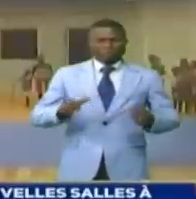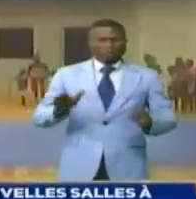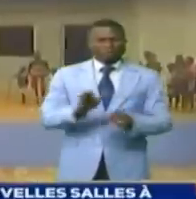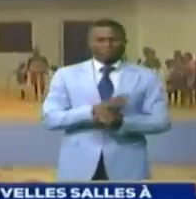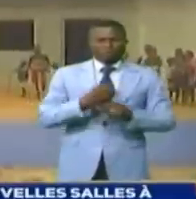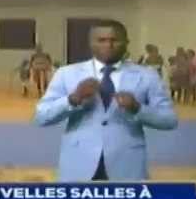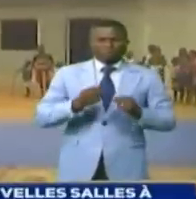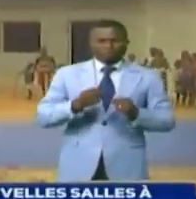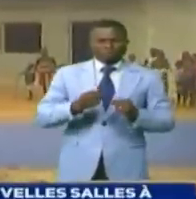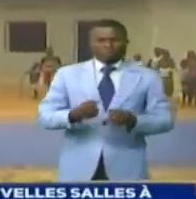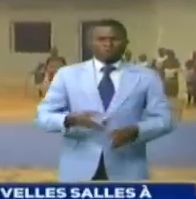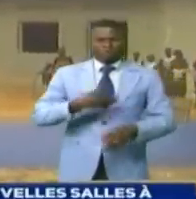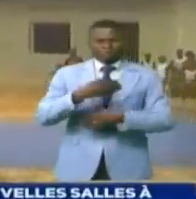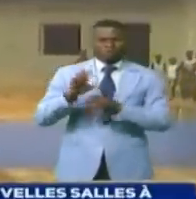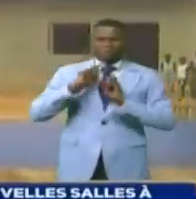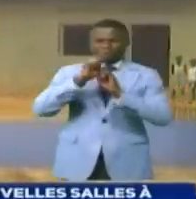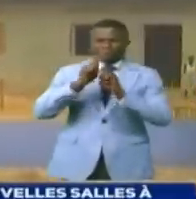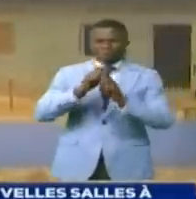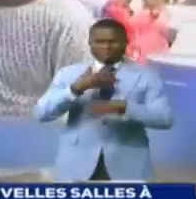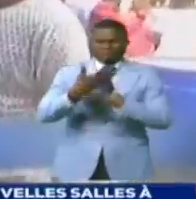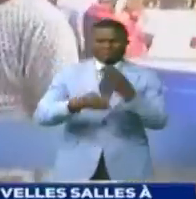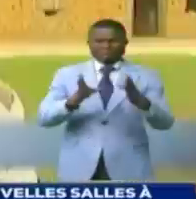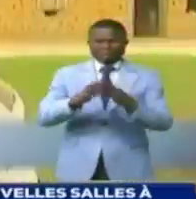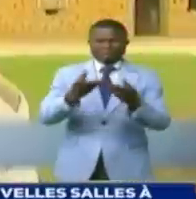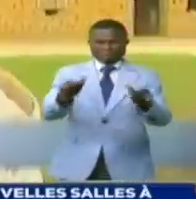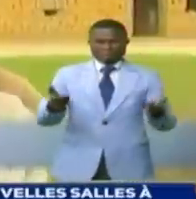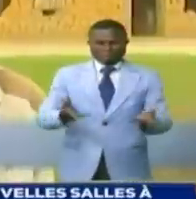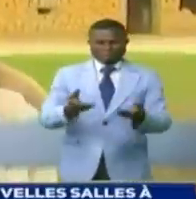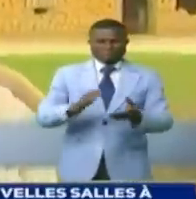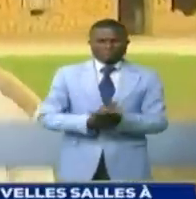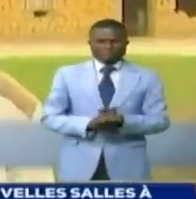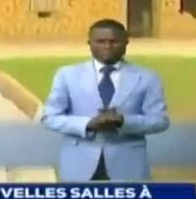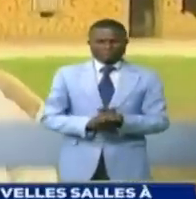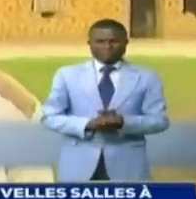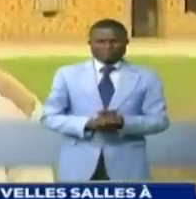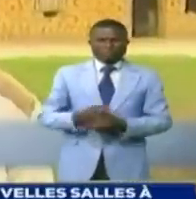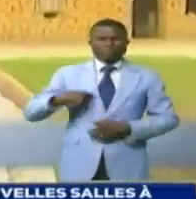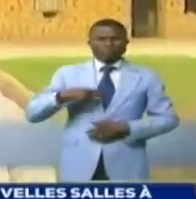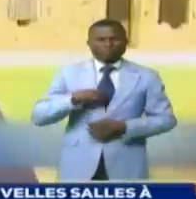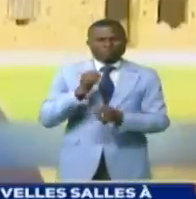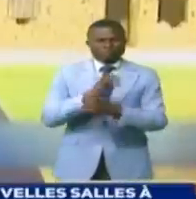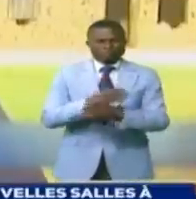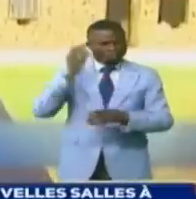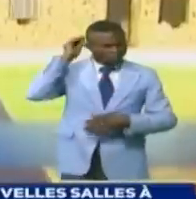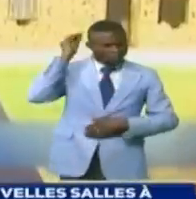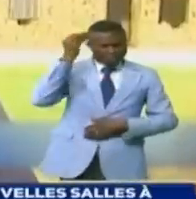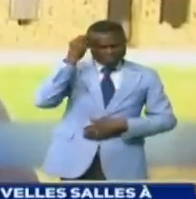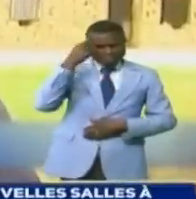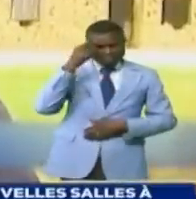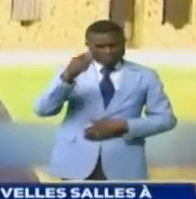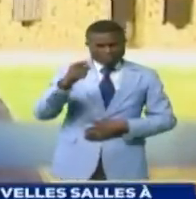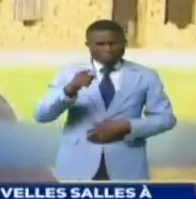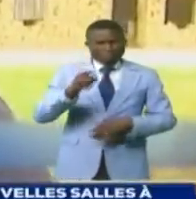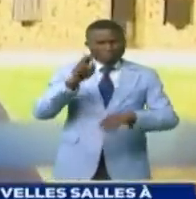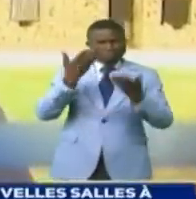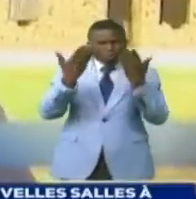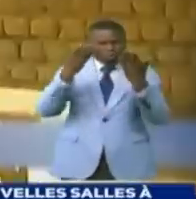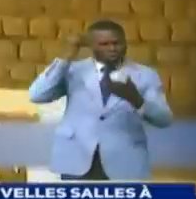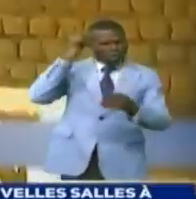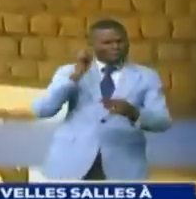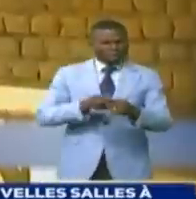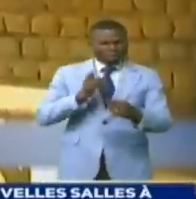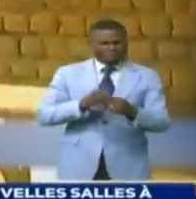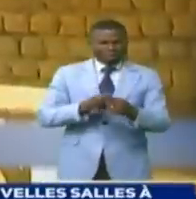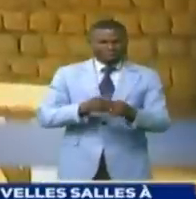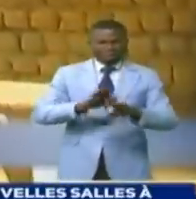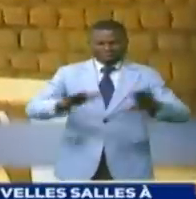que vous avez posé envers le milieu, que vous nous en resterez toujours très reconnaissants. On étudiait dans des conditions tellement difficiles, il n'y